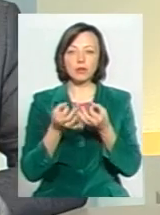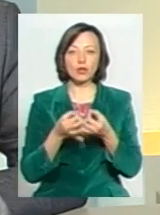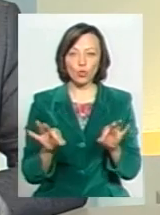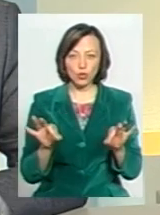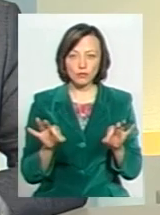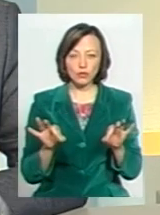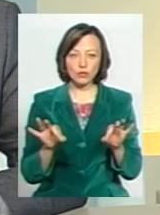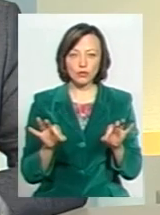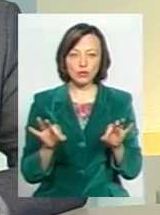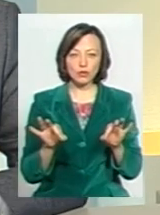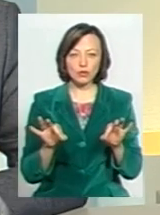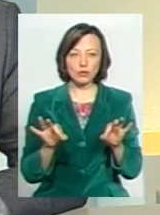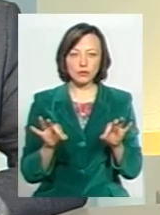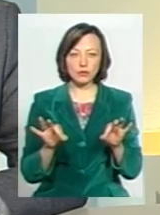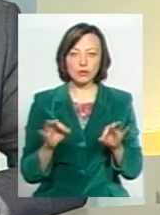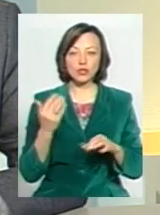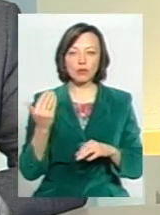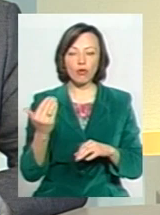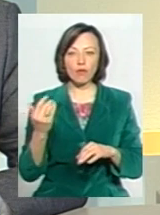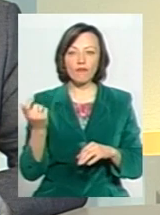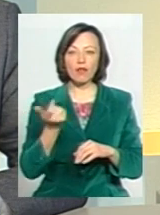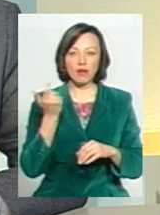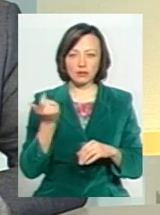дозволу з боку власників.